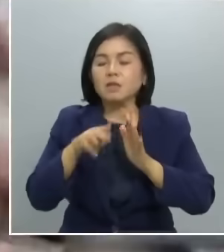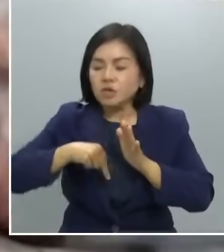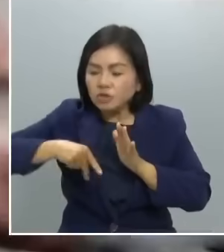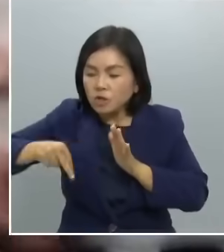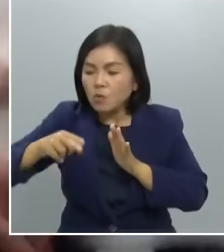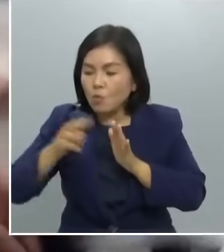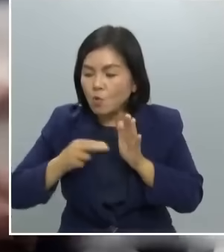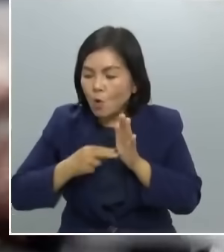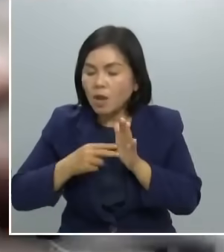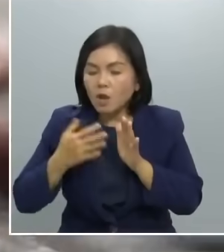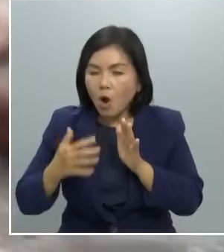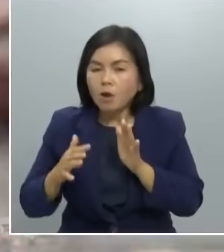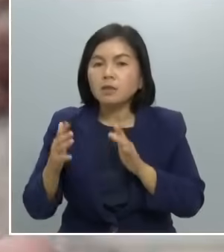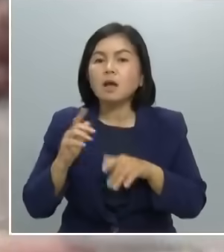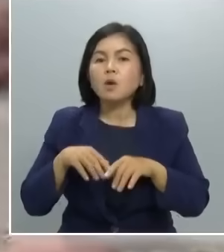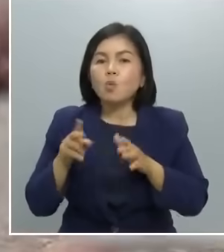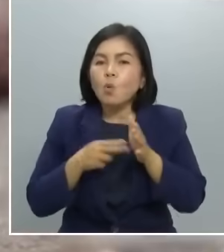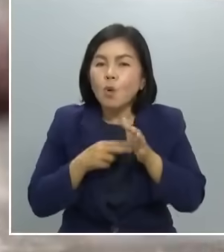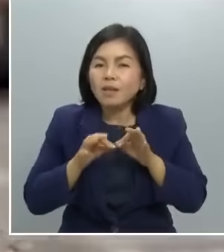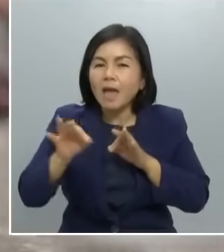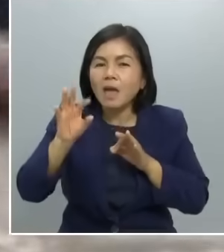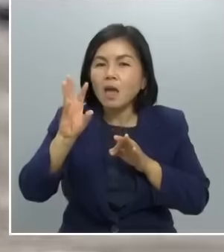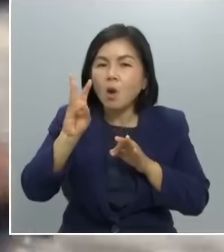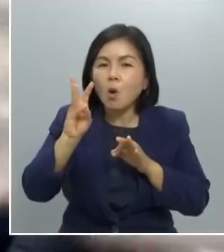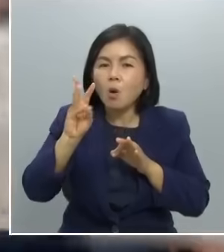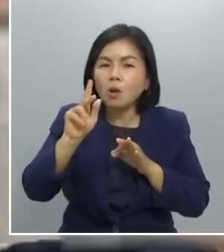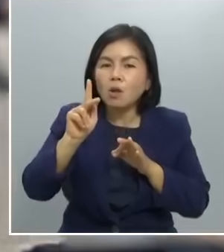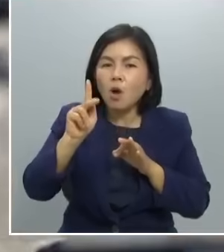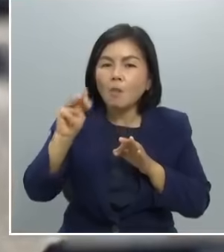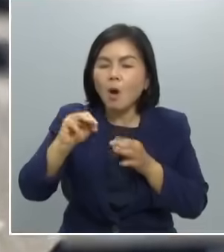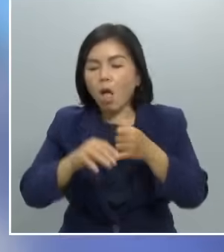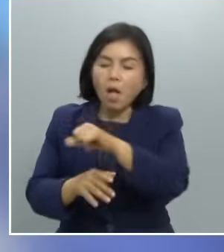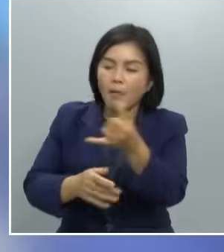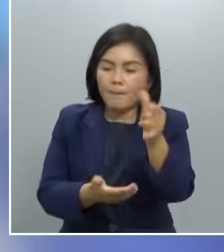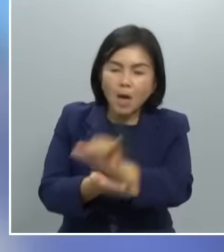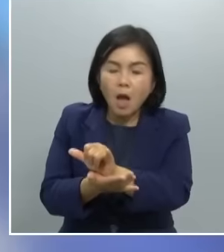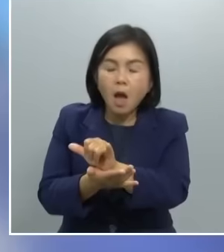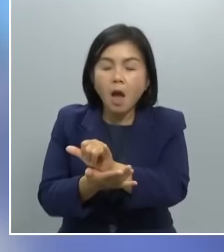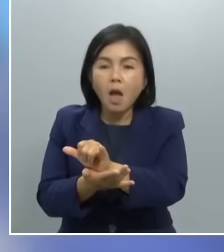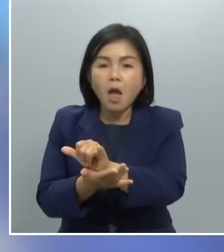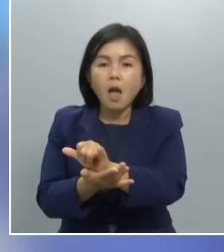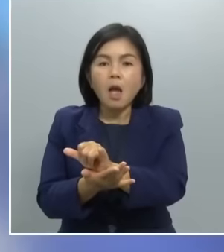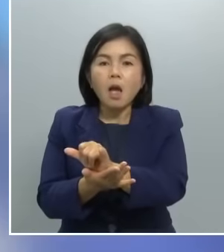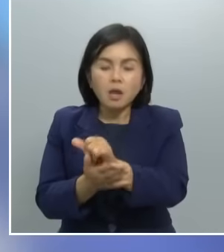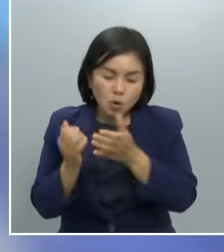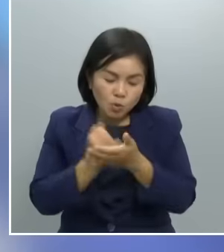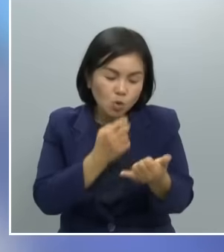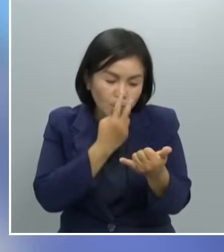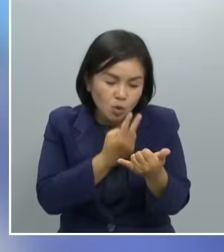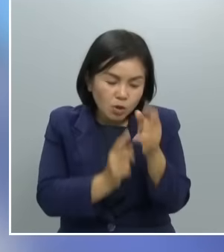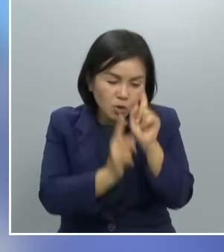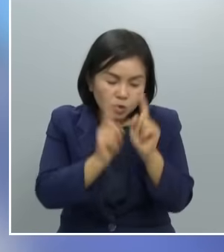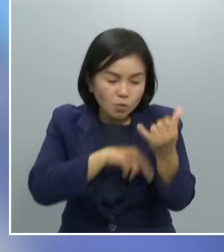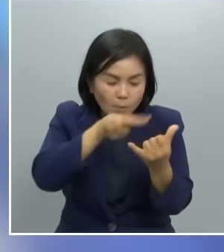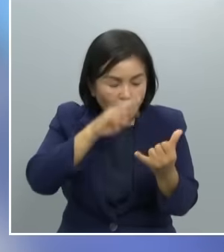ซึ่งผู้ตายเนี่ยวิ่งได้ประมาณสัก6กิโลเมตรแล้วมีอาการเซหลังจากนั้นทรุดตัวลงเจ้าหน้าที่พยาบาลของทางหน่วยได้มาประเมินอาการเบื้องต้นพบว่ามีไ